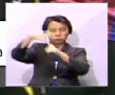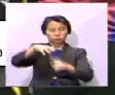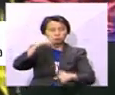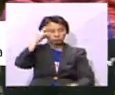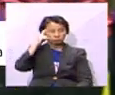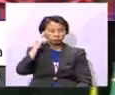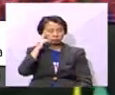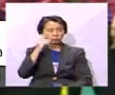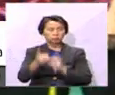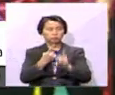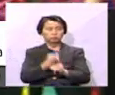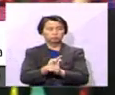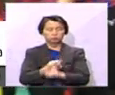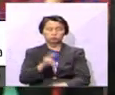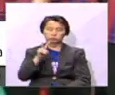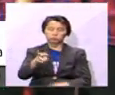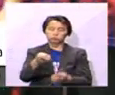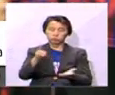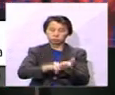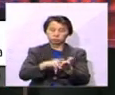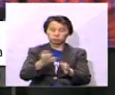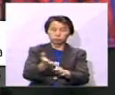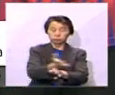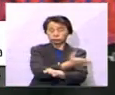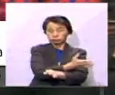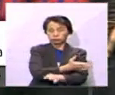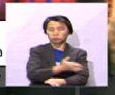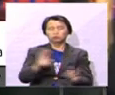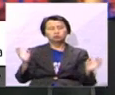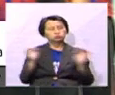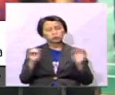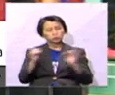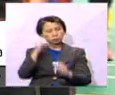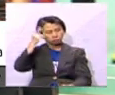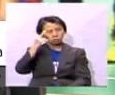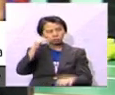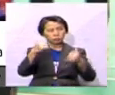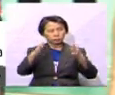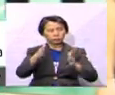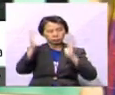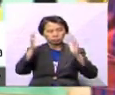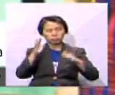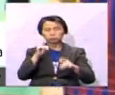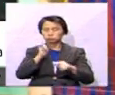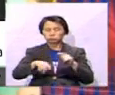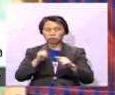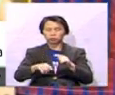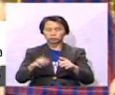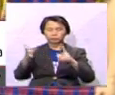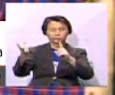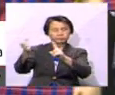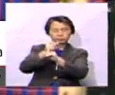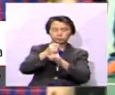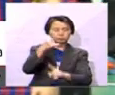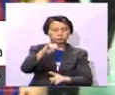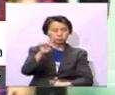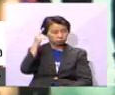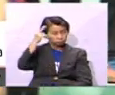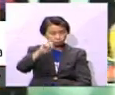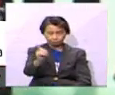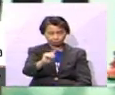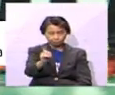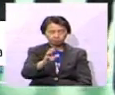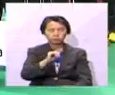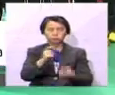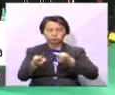Remaja Dunia. Melihat kepada rekod sebelum ini, jelas Hafiz tiada alasan untuk pemain negara tidak dapat menggapai sasaran tersebut. Untuk